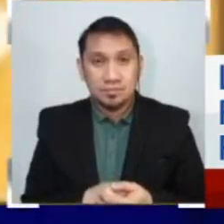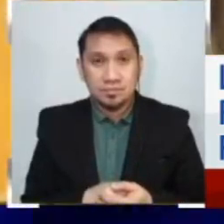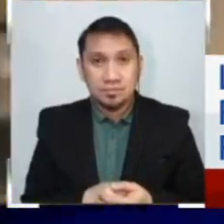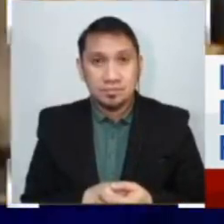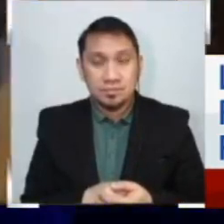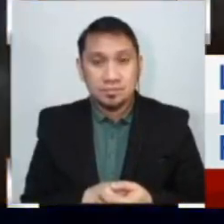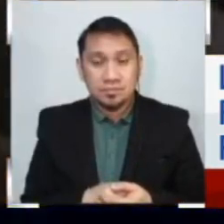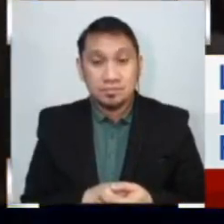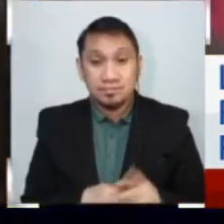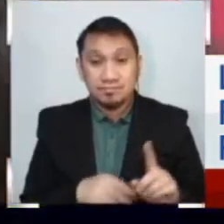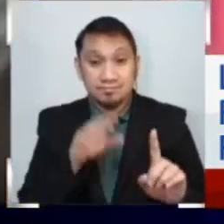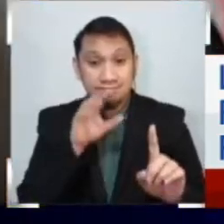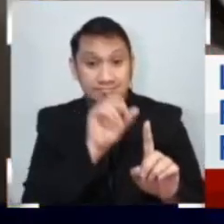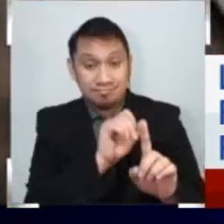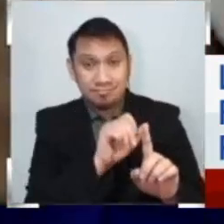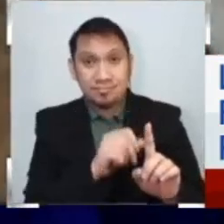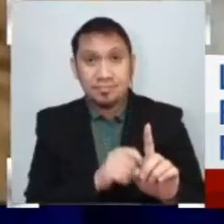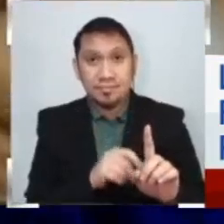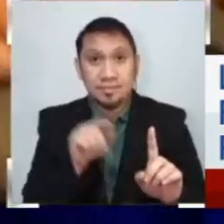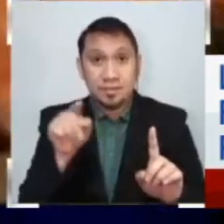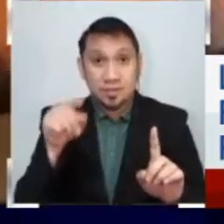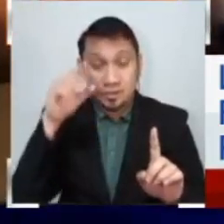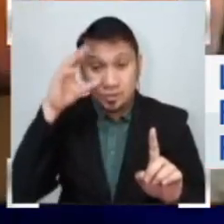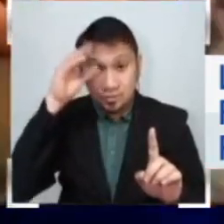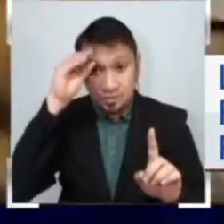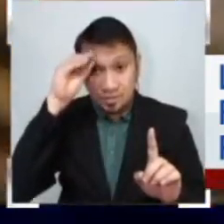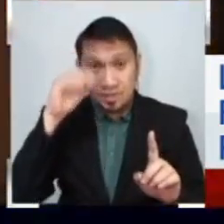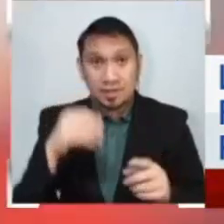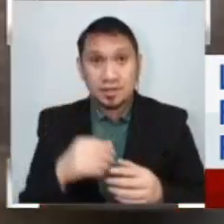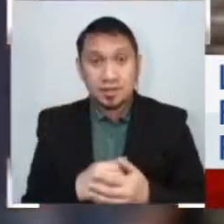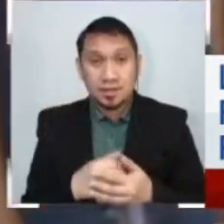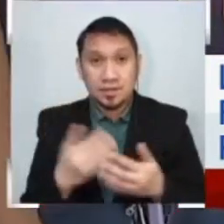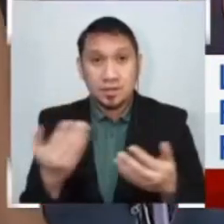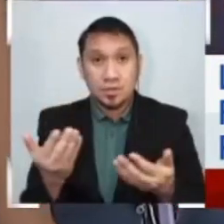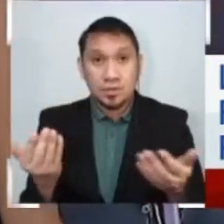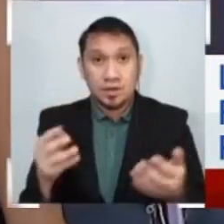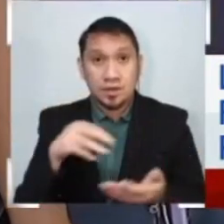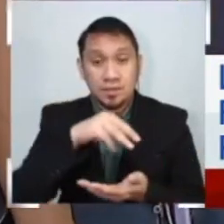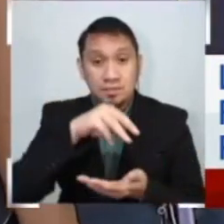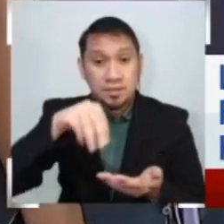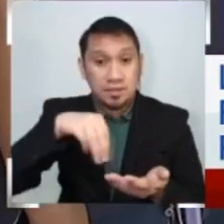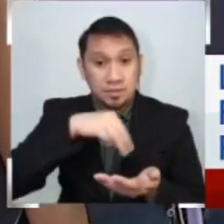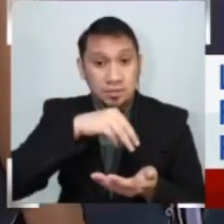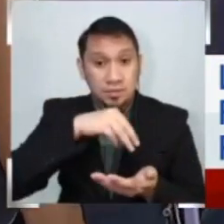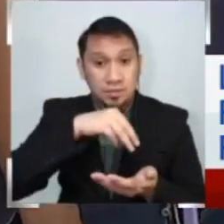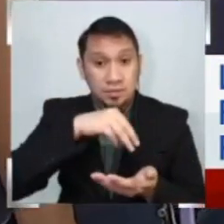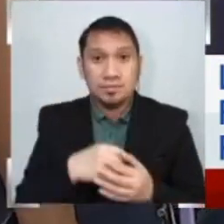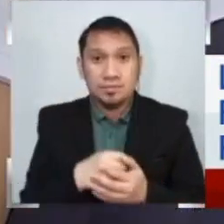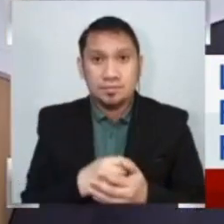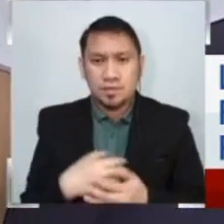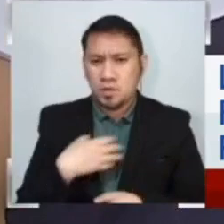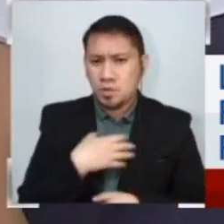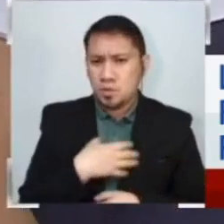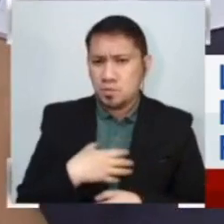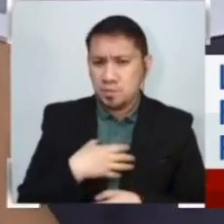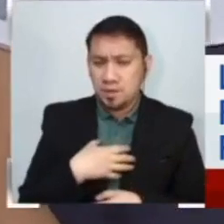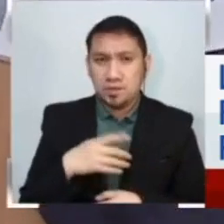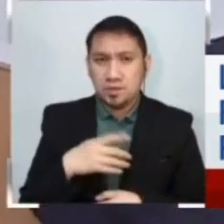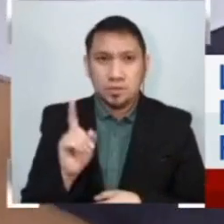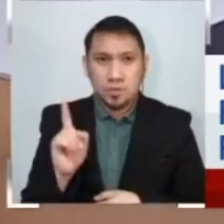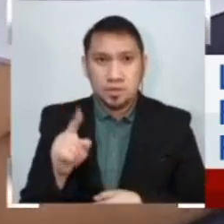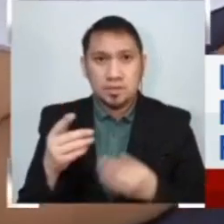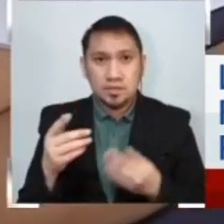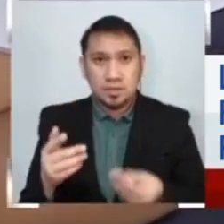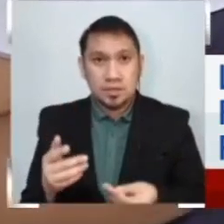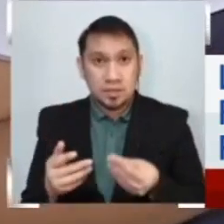Arrestado sa entrapment si Jonathan Ravea sa isang establishmento sa Mandaluyong City. Reklamo ng ilan sa kanyang umano mga nabiktima. Nag-aalok umano ang suspect